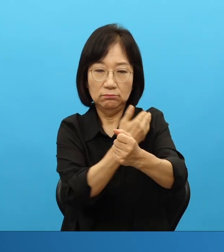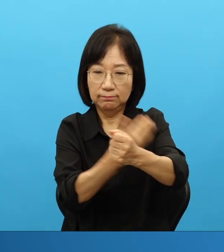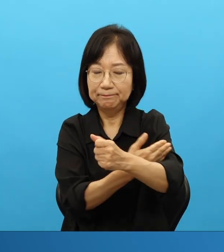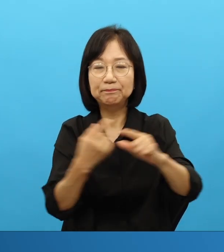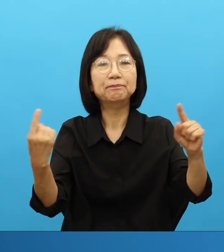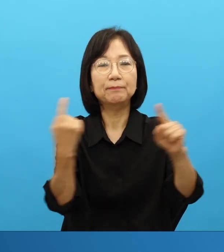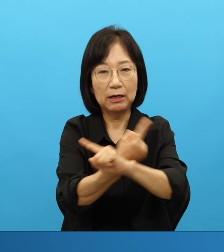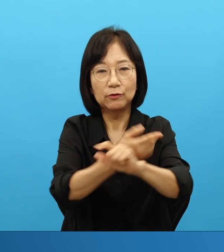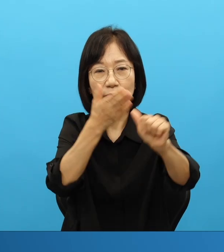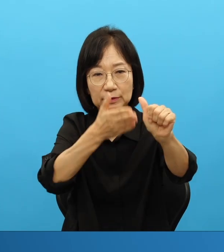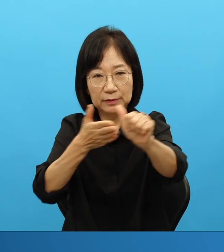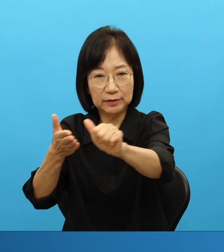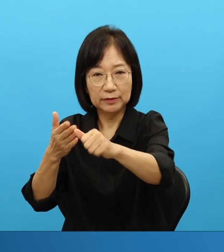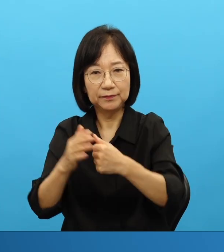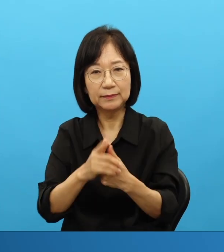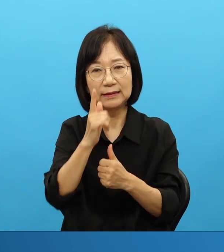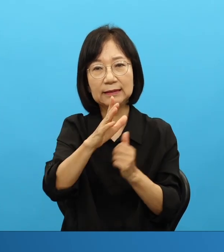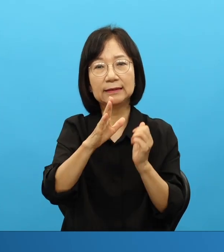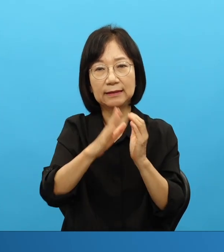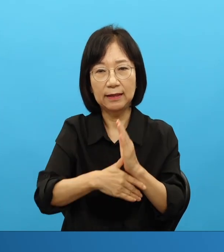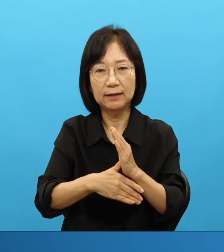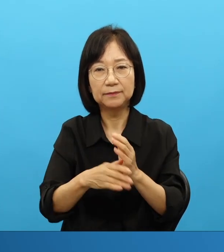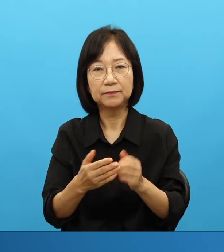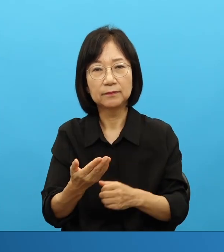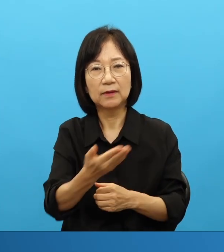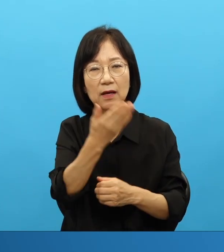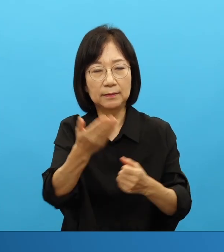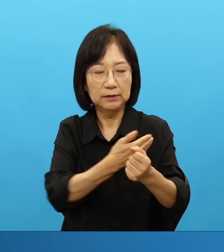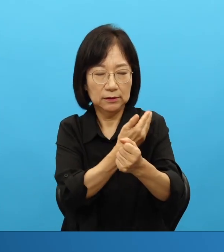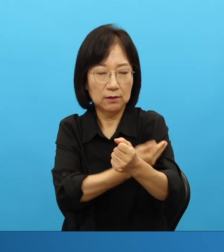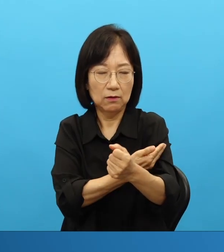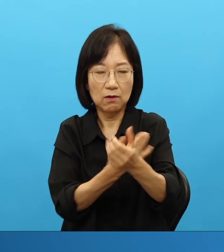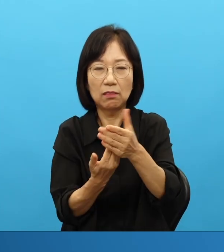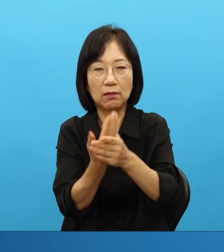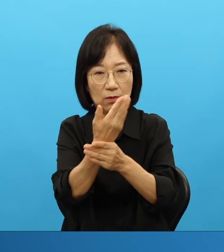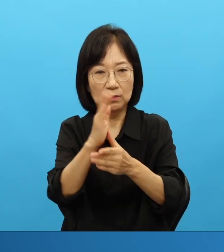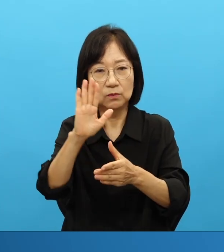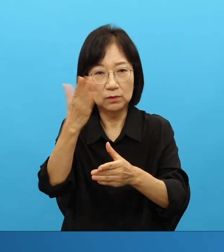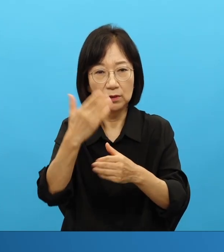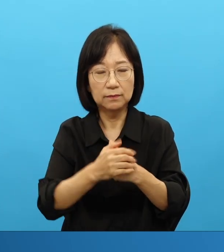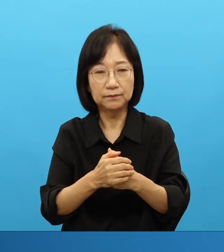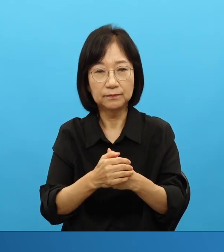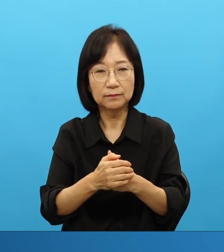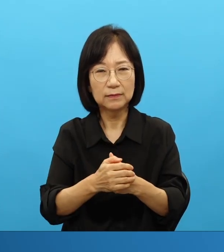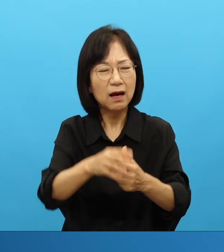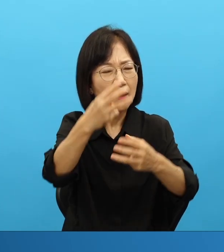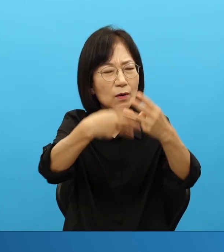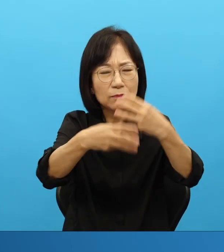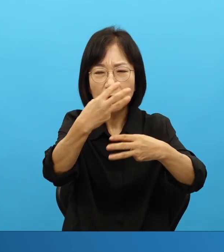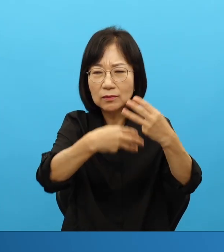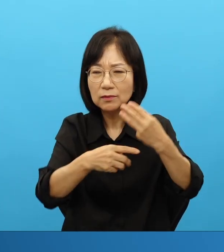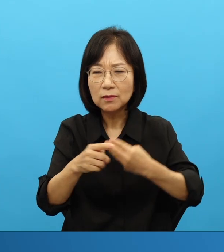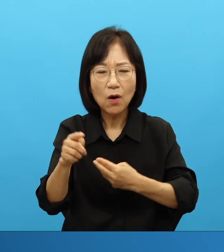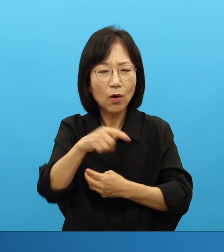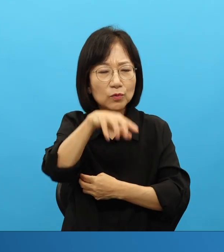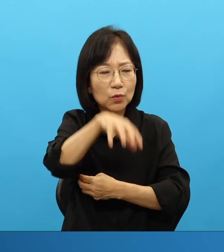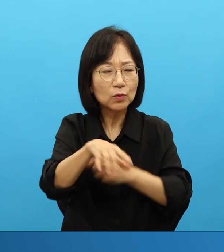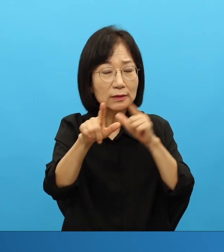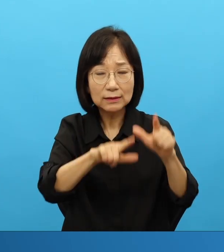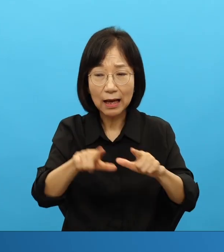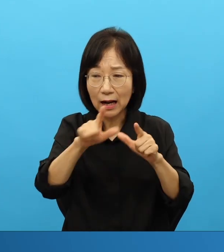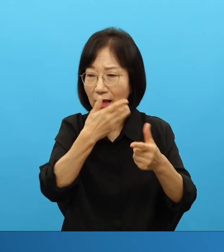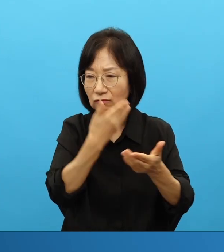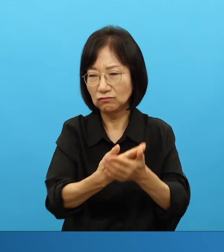바꾸라. 이거 하면 여러분에게 능력이 생깁니다. 렘넌트는 어디에 사느냐가 중요한 거